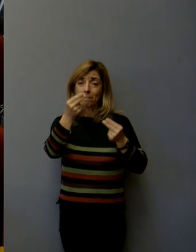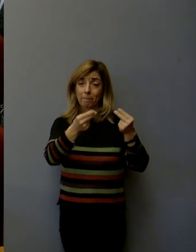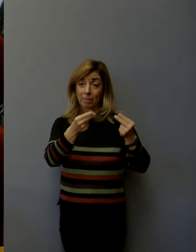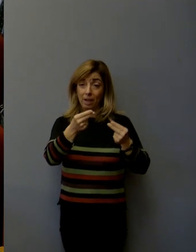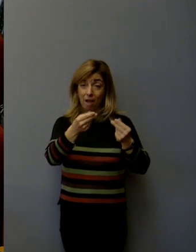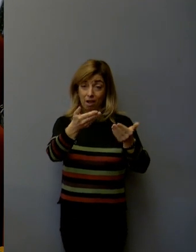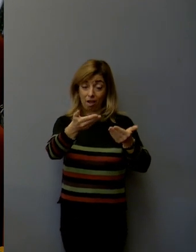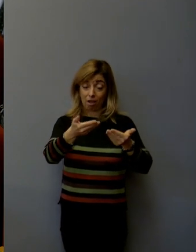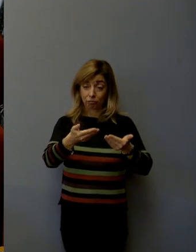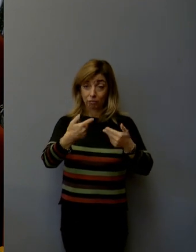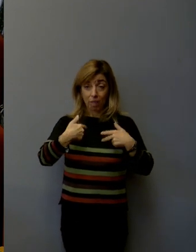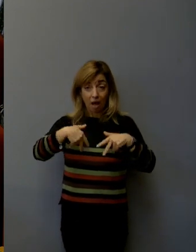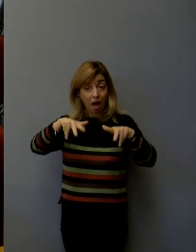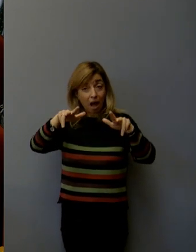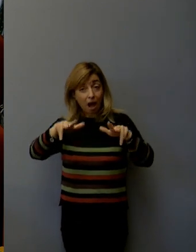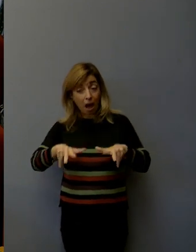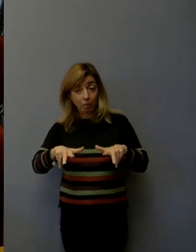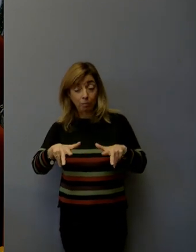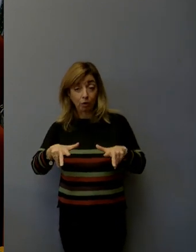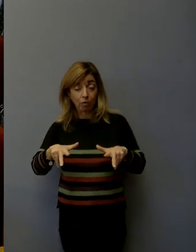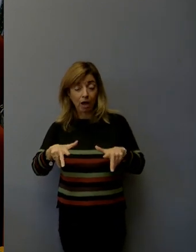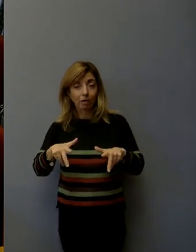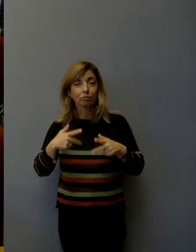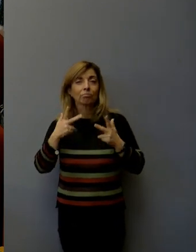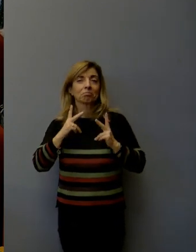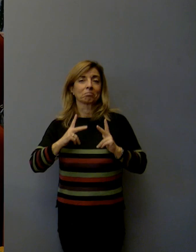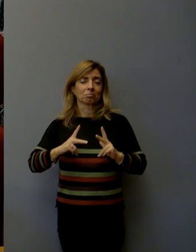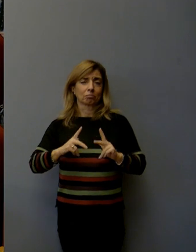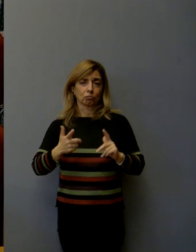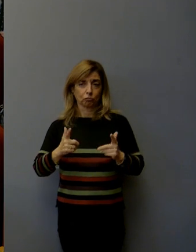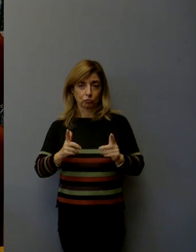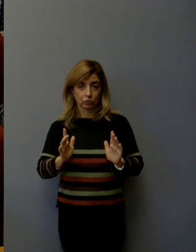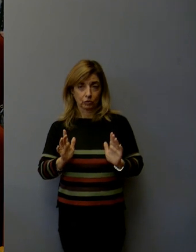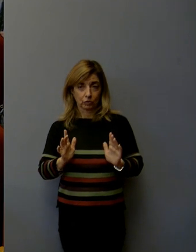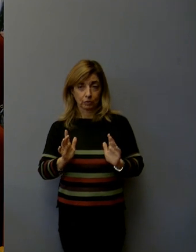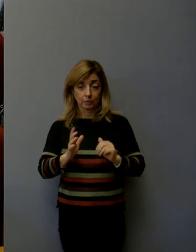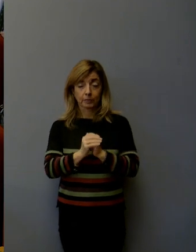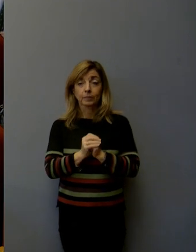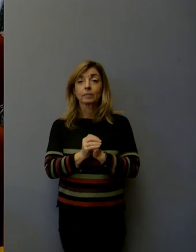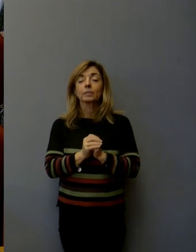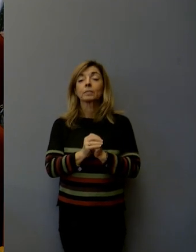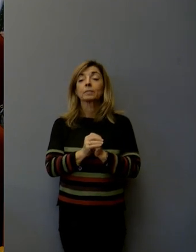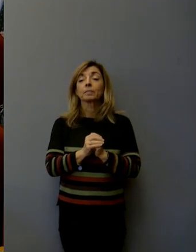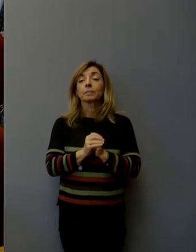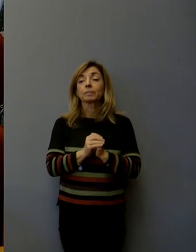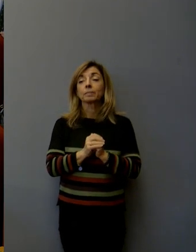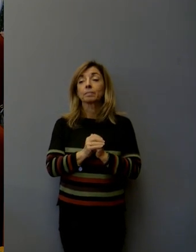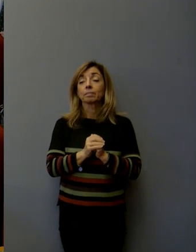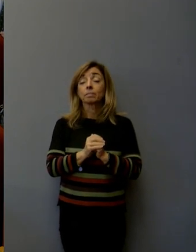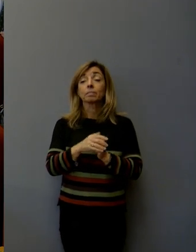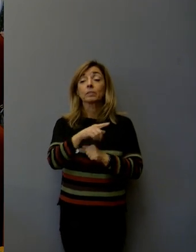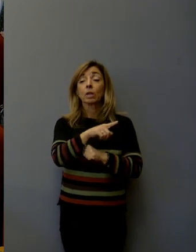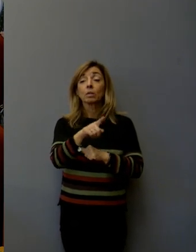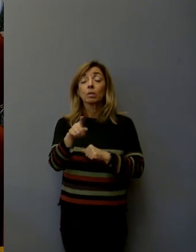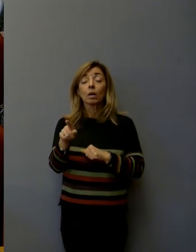ci apprestiamo a votare o a voler votare perché il fatto che lei non abbia